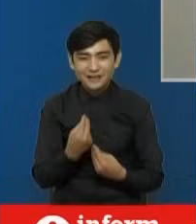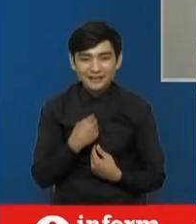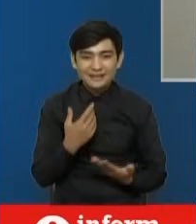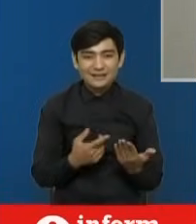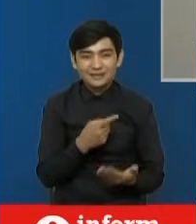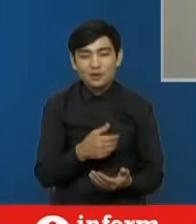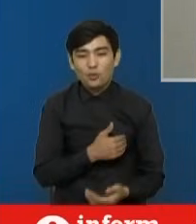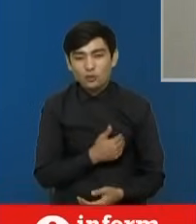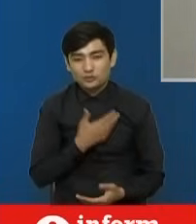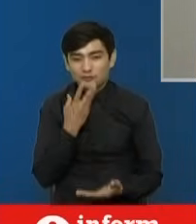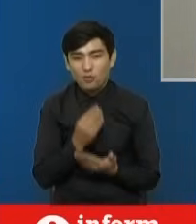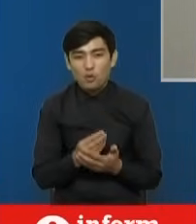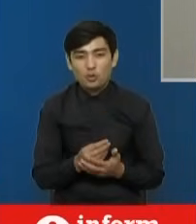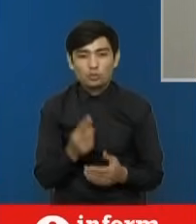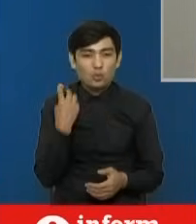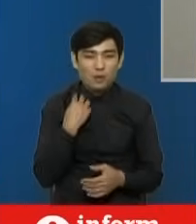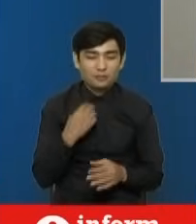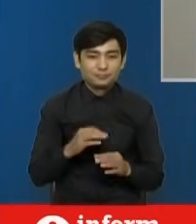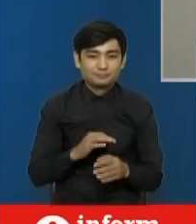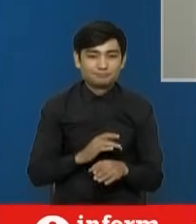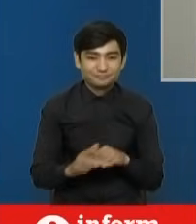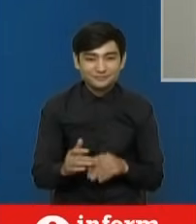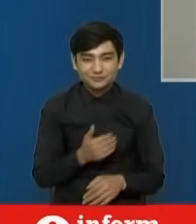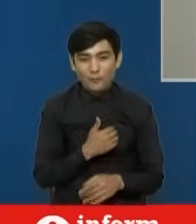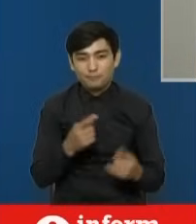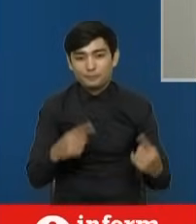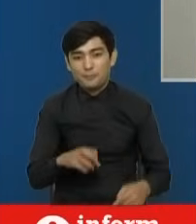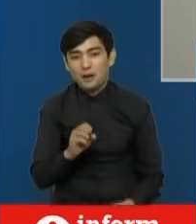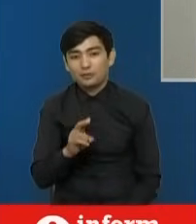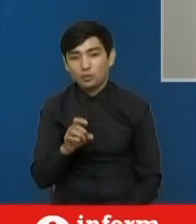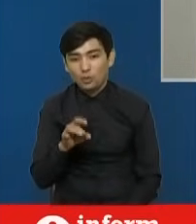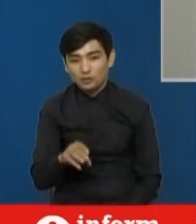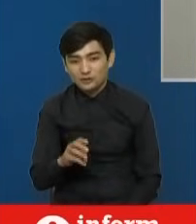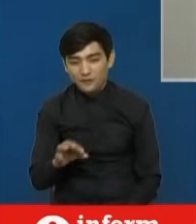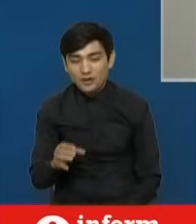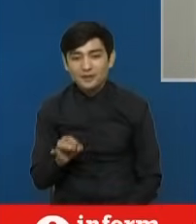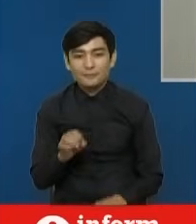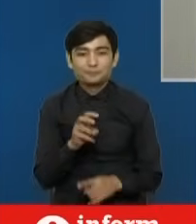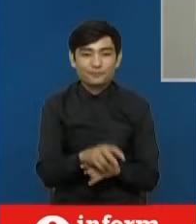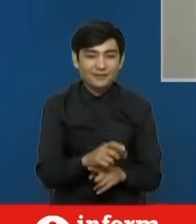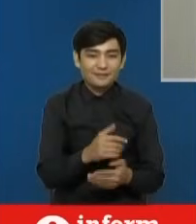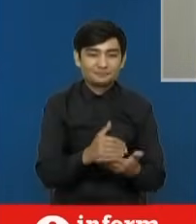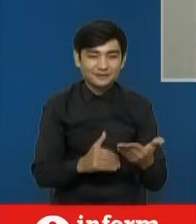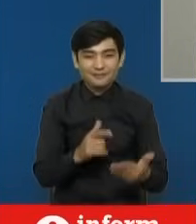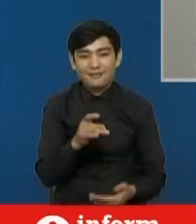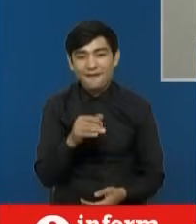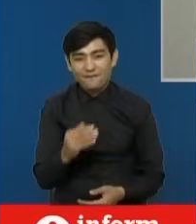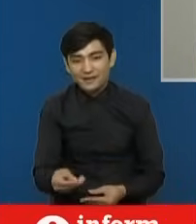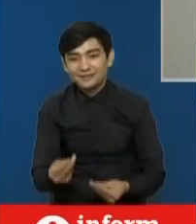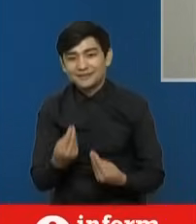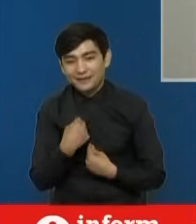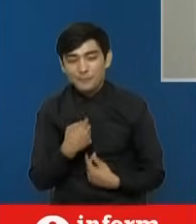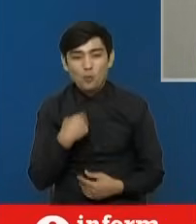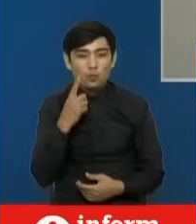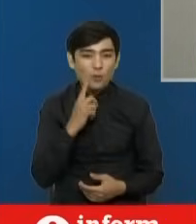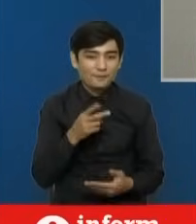хотел списать свои долги, да, в чем назначение банкротства. Ты идешь за графиком, просишь какой-то, допустим, график, который тебе